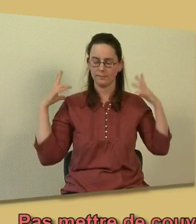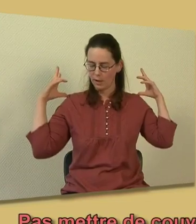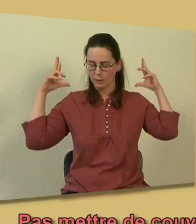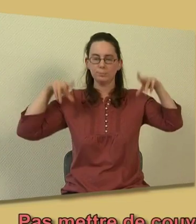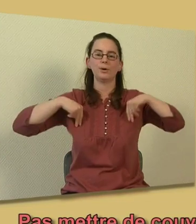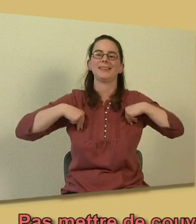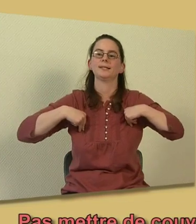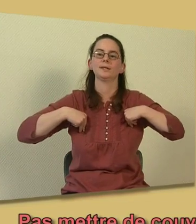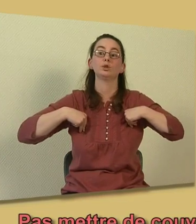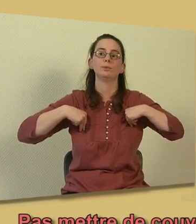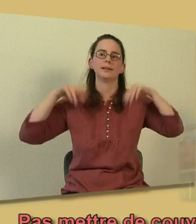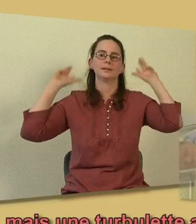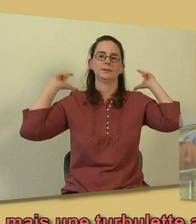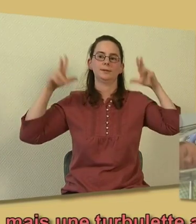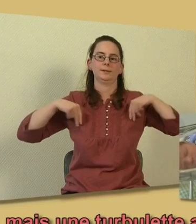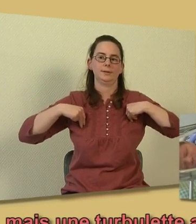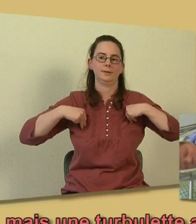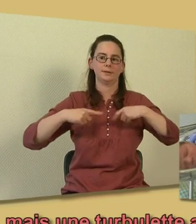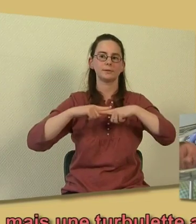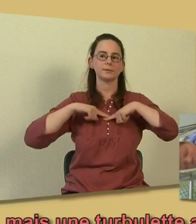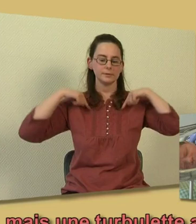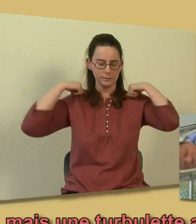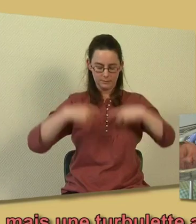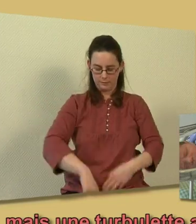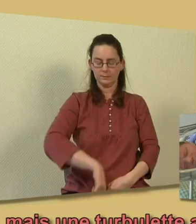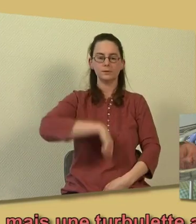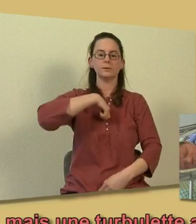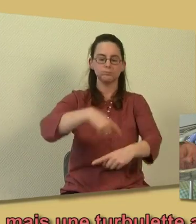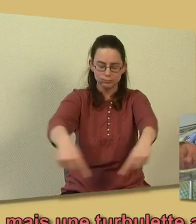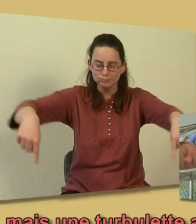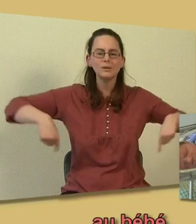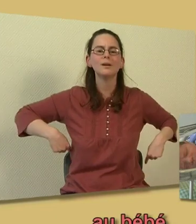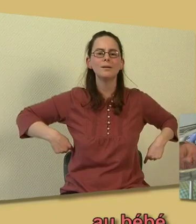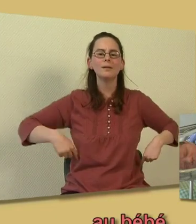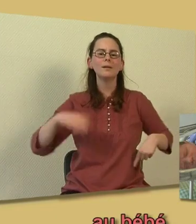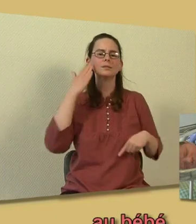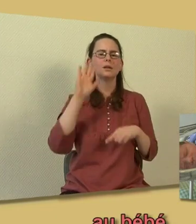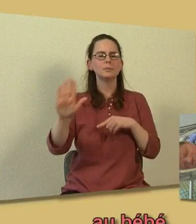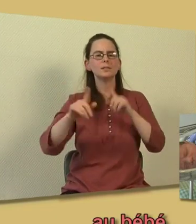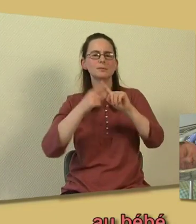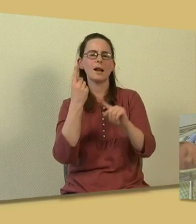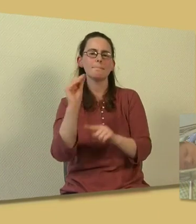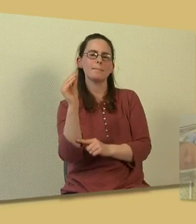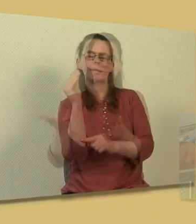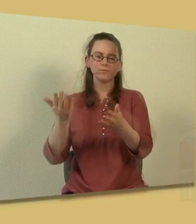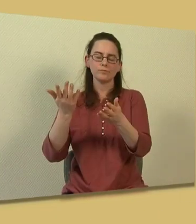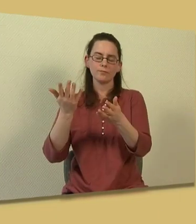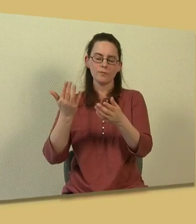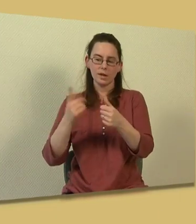Alors, ne pas mettre non plus de couverture, mais lui mettre une turbulette qui est adaptée au